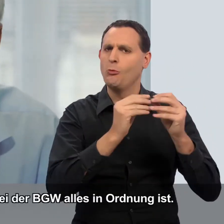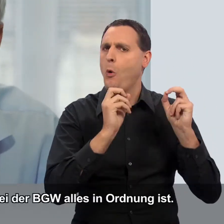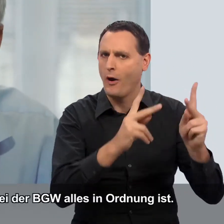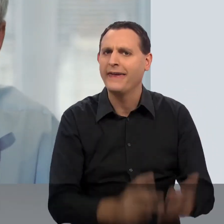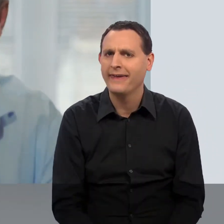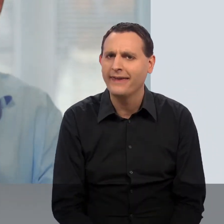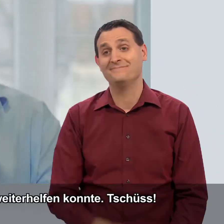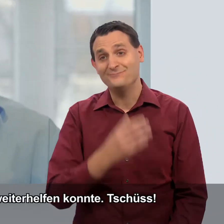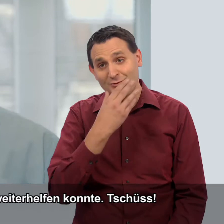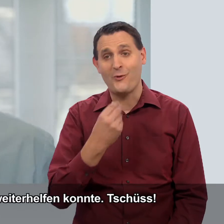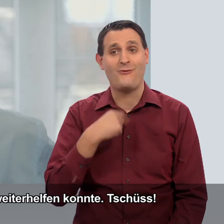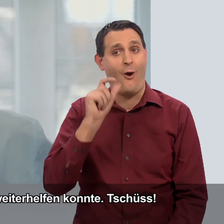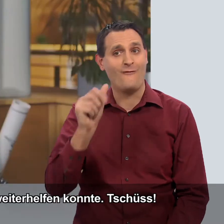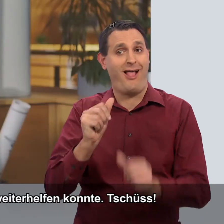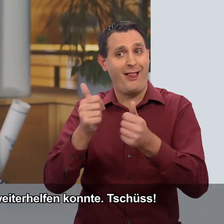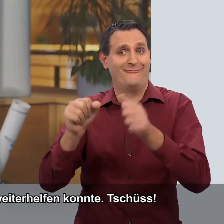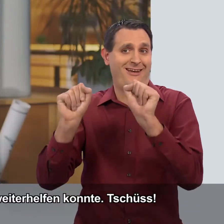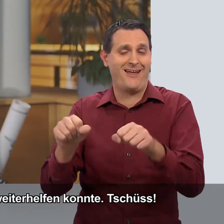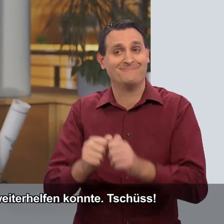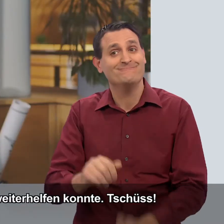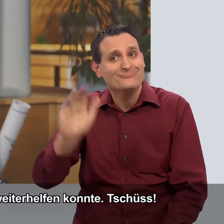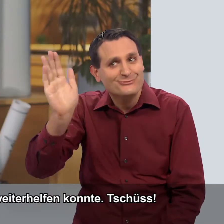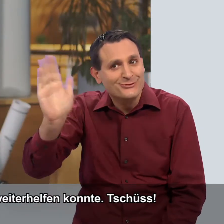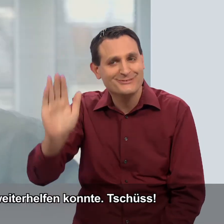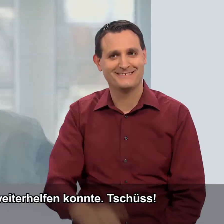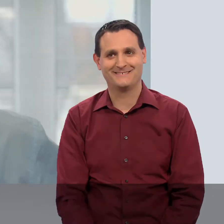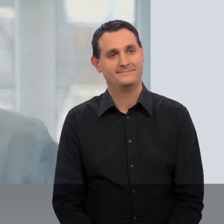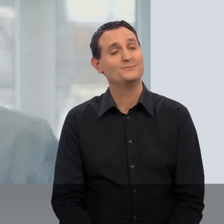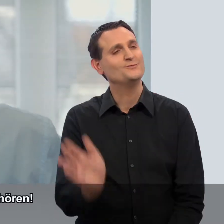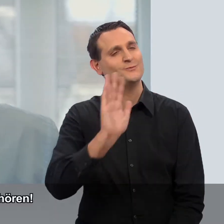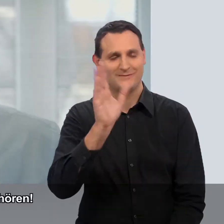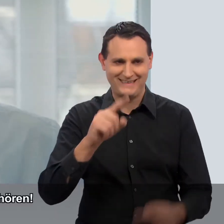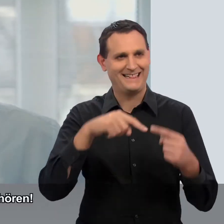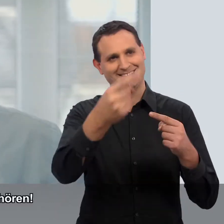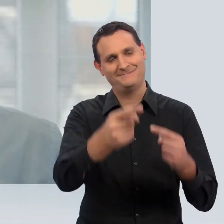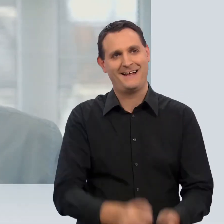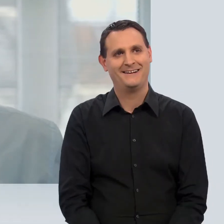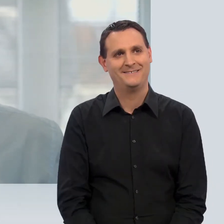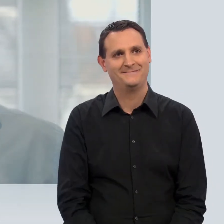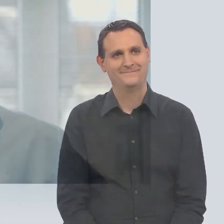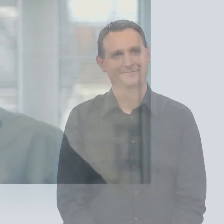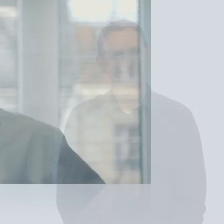alles in Ordnung ist. Ist doch schön, dass ich Ihnen weiterhelfen konnte. Tschüss. Auf Wiederhören.